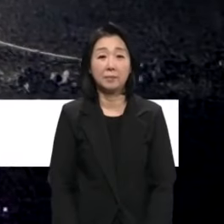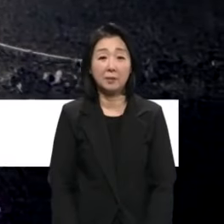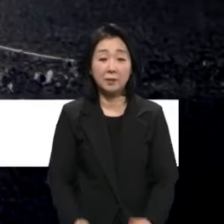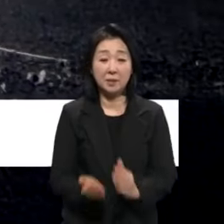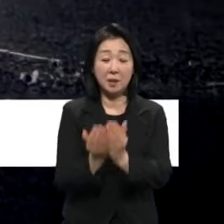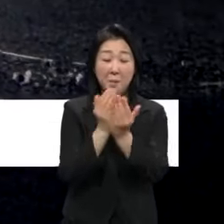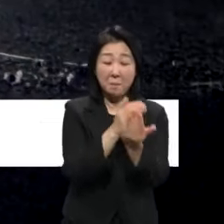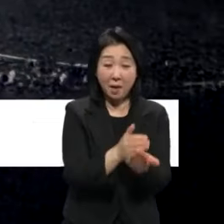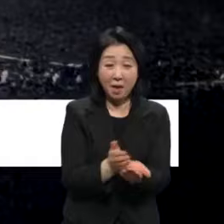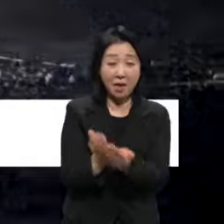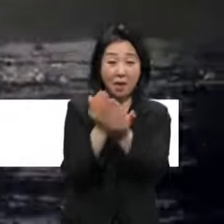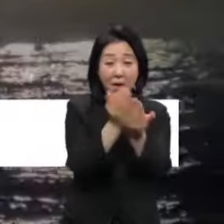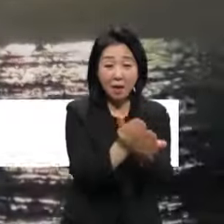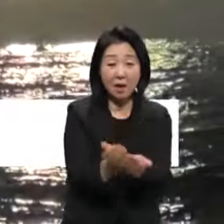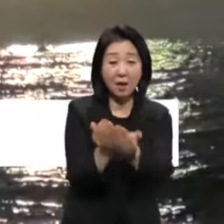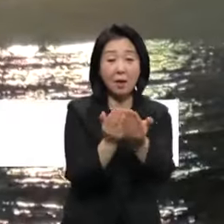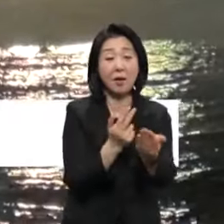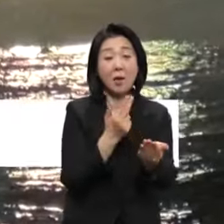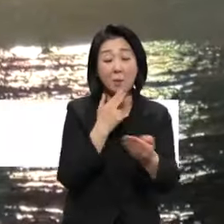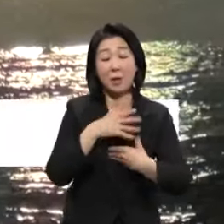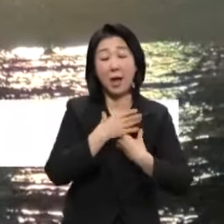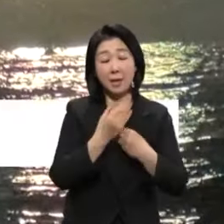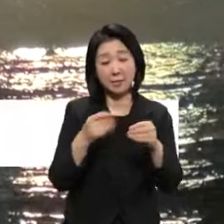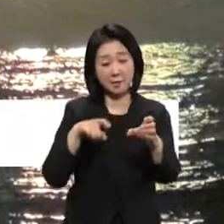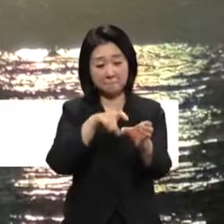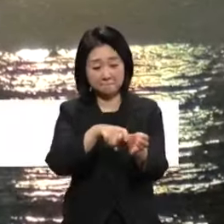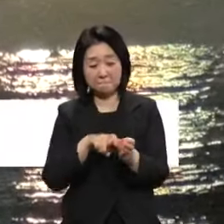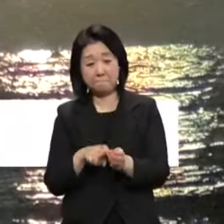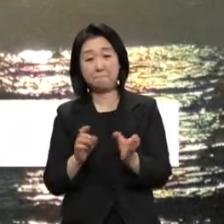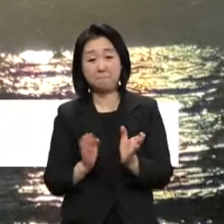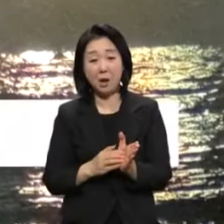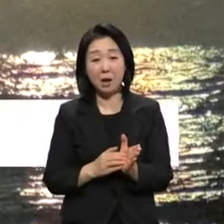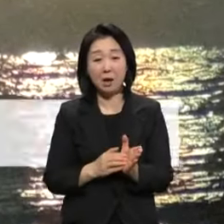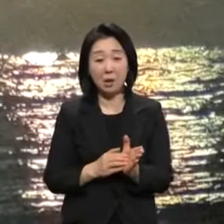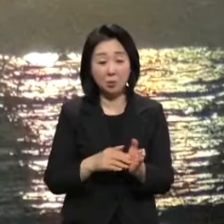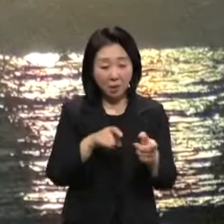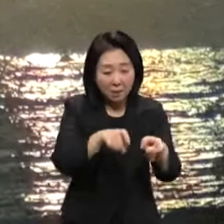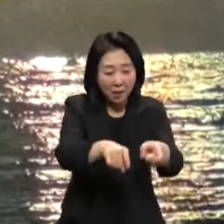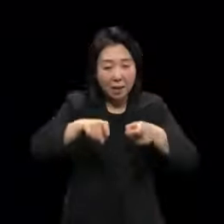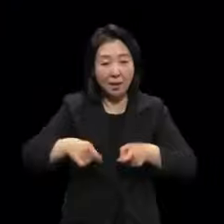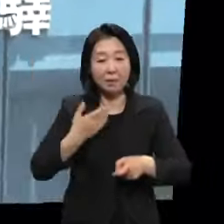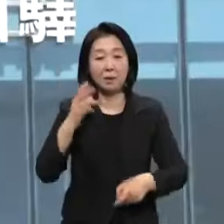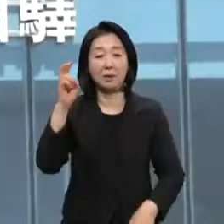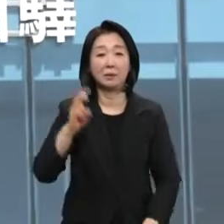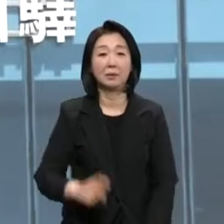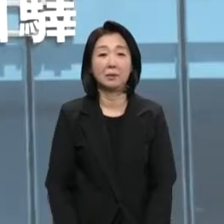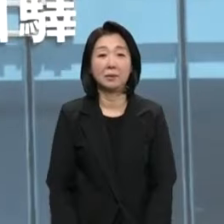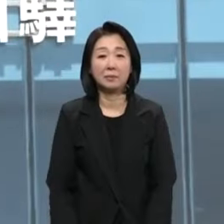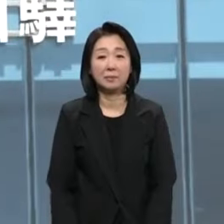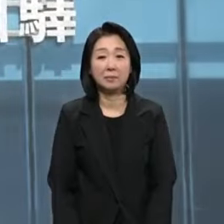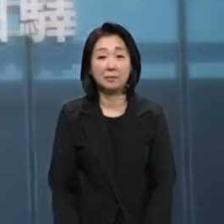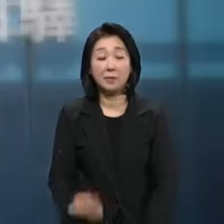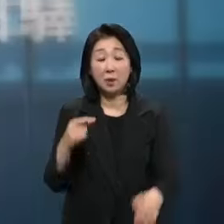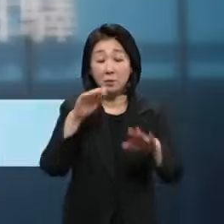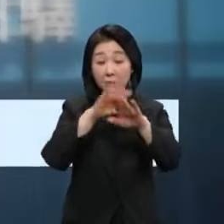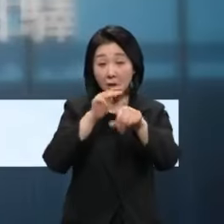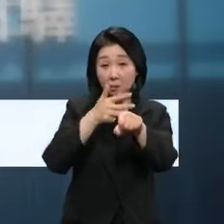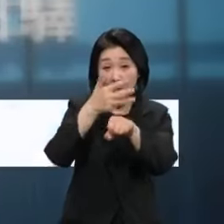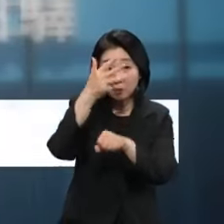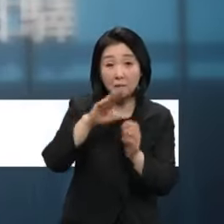파도에 떠밀리지 않도록 안전조치를 해놓은 해경은 곧 인양 작업에 들어갑니다. 앞서 어제 저녁